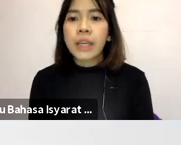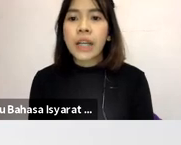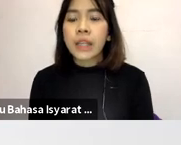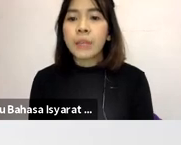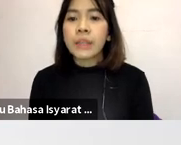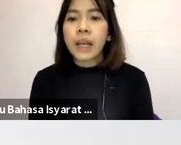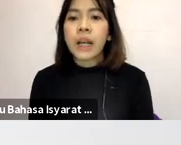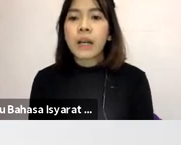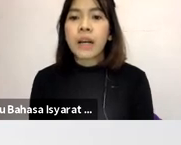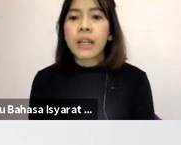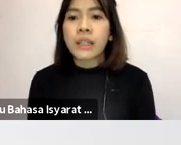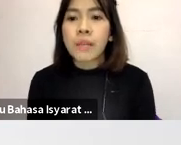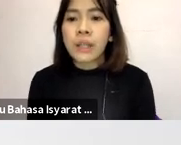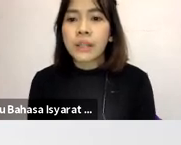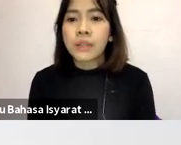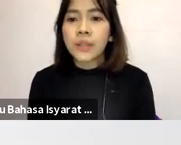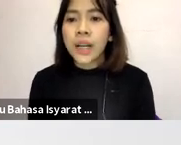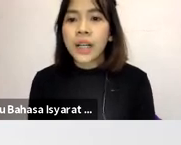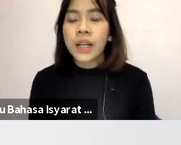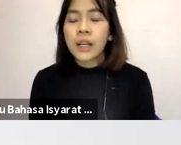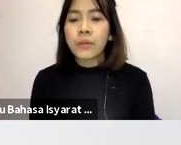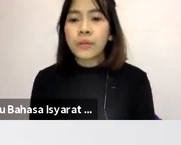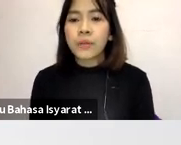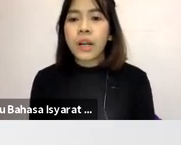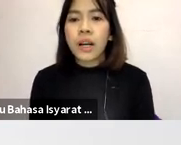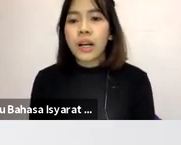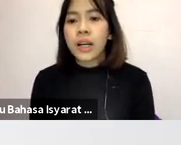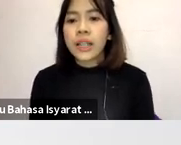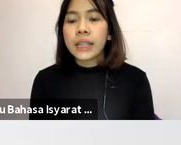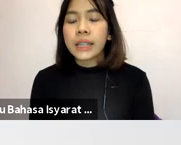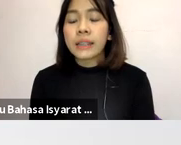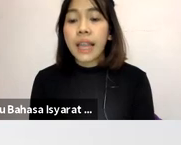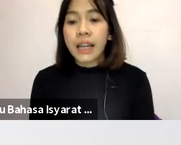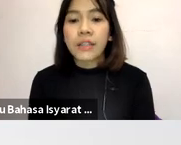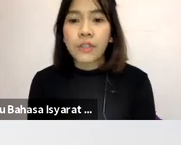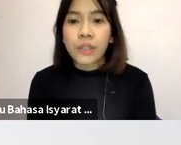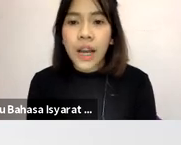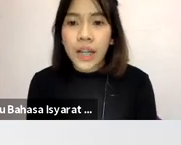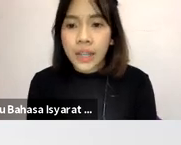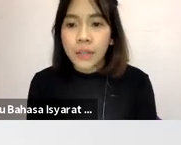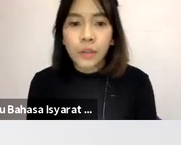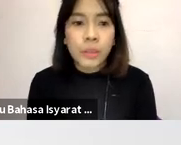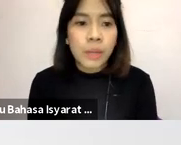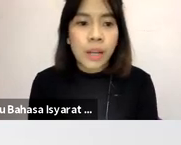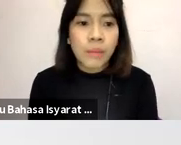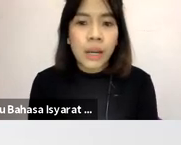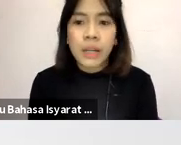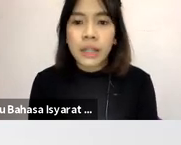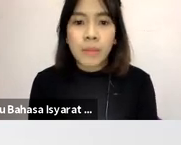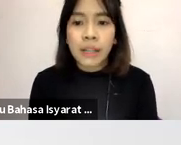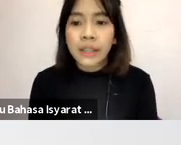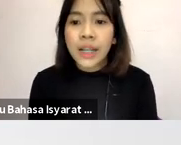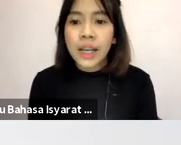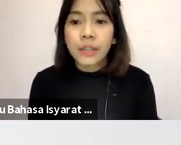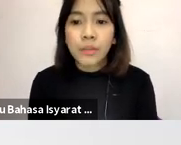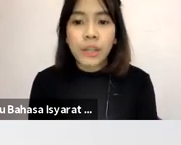saya pikir nanti bisa bekerjasama juga untuk di daerah Jogjakarta untuk bisa menambah